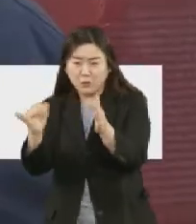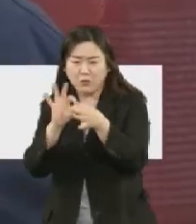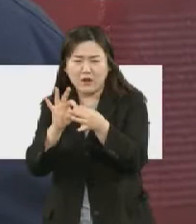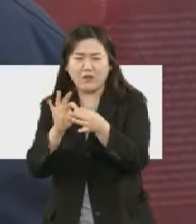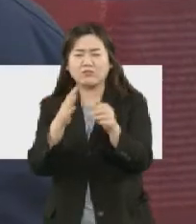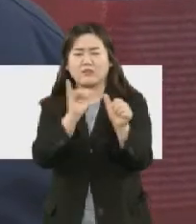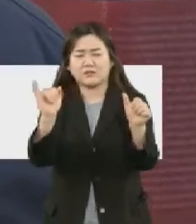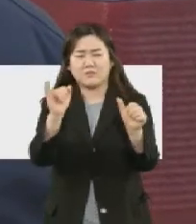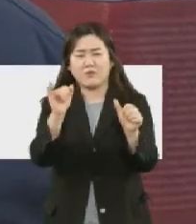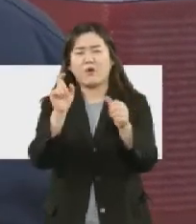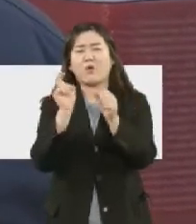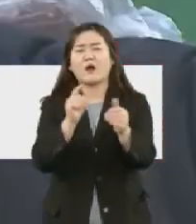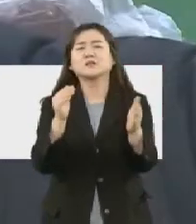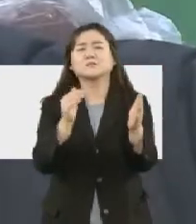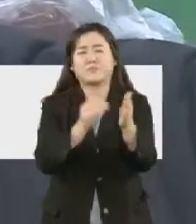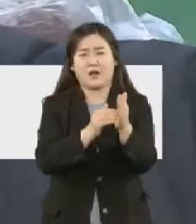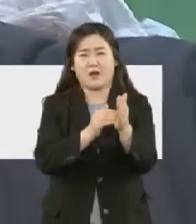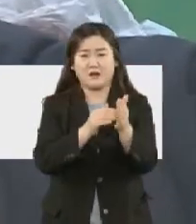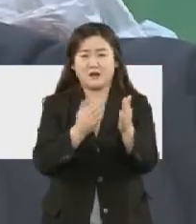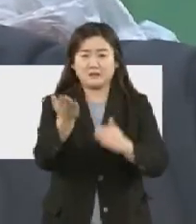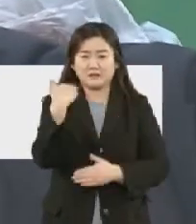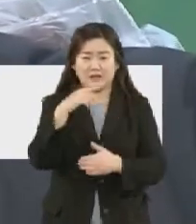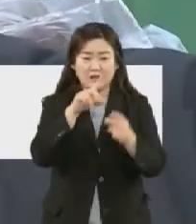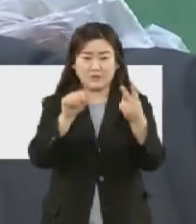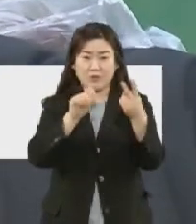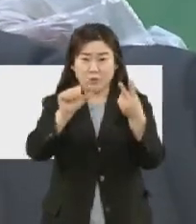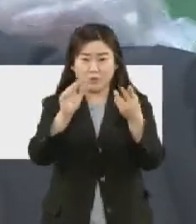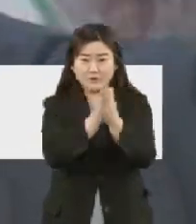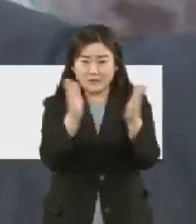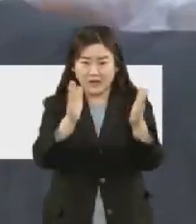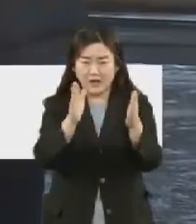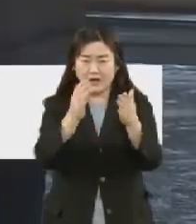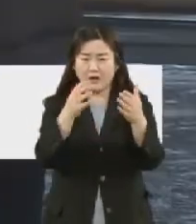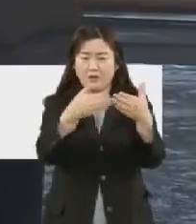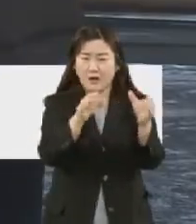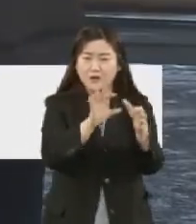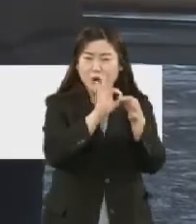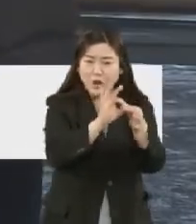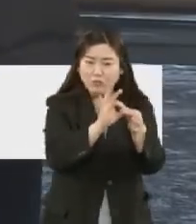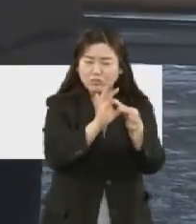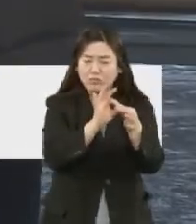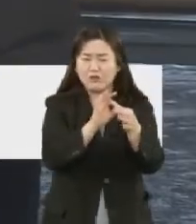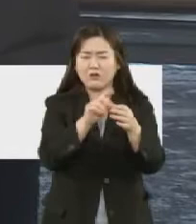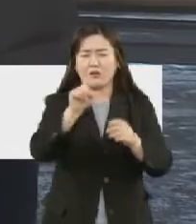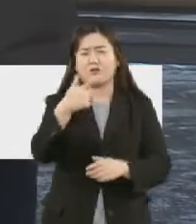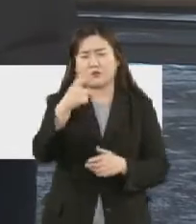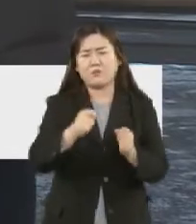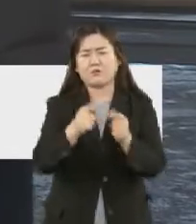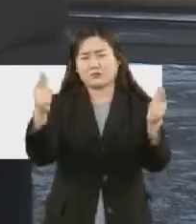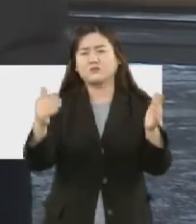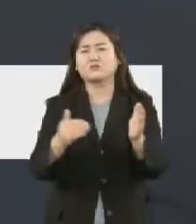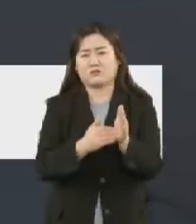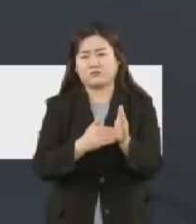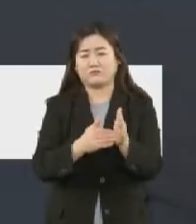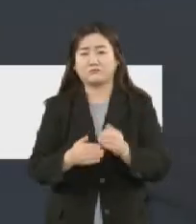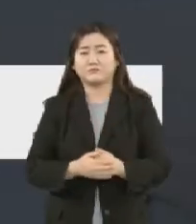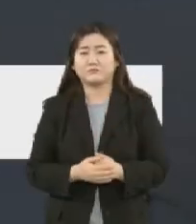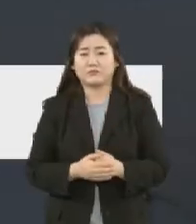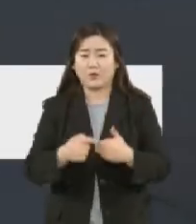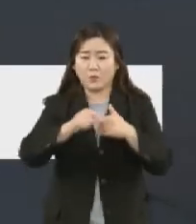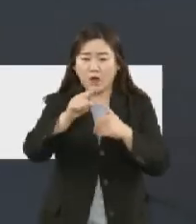5명이 확진 판정을 받아 지난 5일 시작된 2장 부부 관련 확진 자는 16명으로 늘었습니다